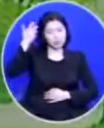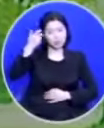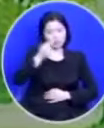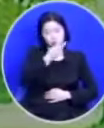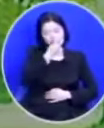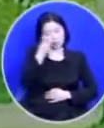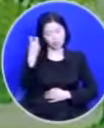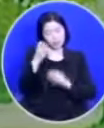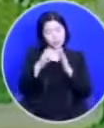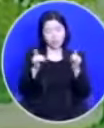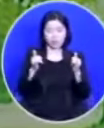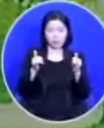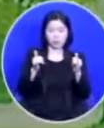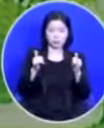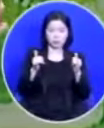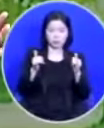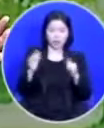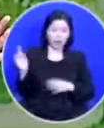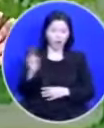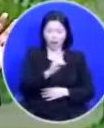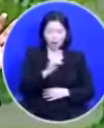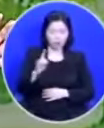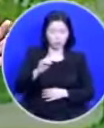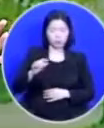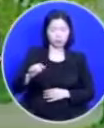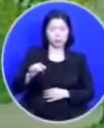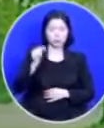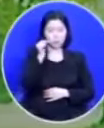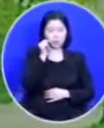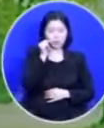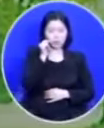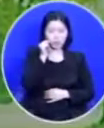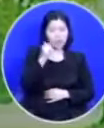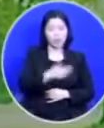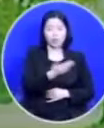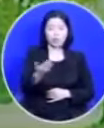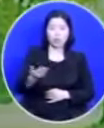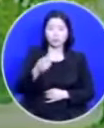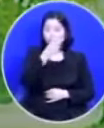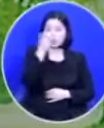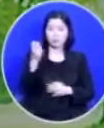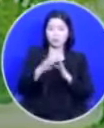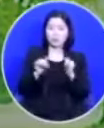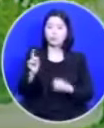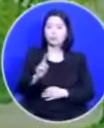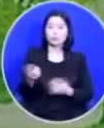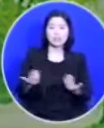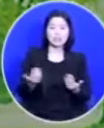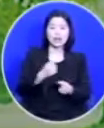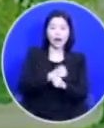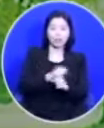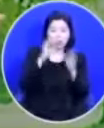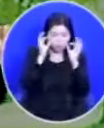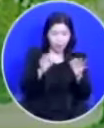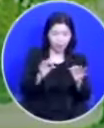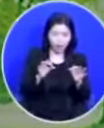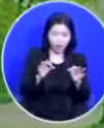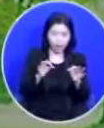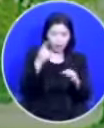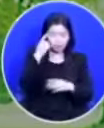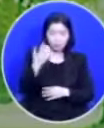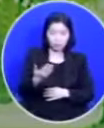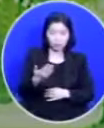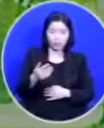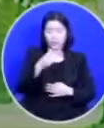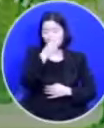사람은 아무것도 못해요 여러분 잠자는 사람이 무슨 일을 하는 걸 봤습니까 잠자는 동안에